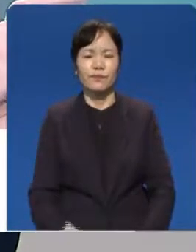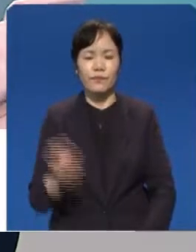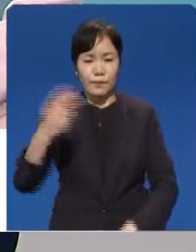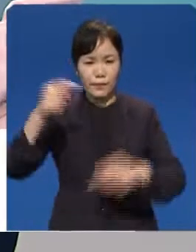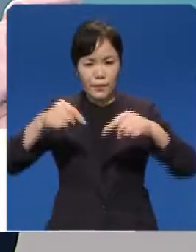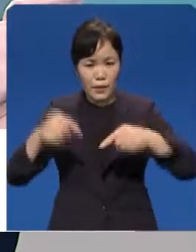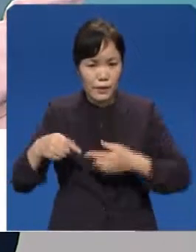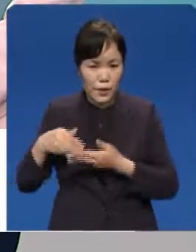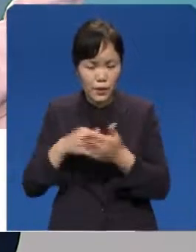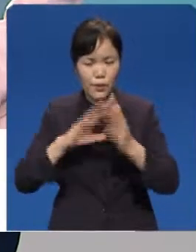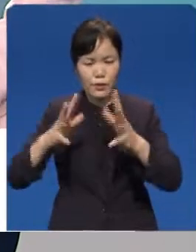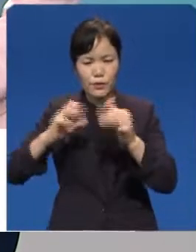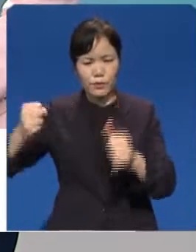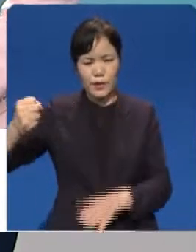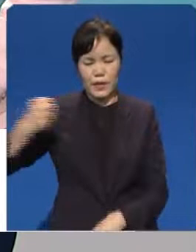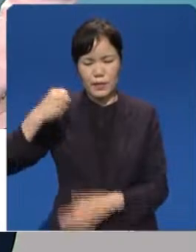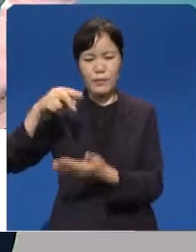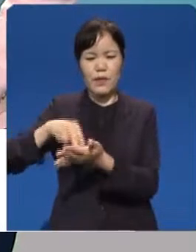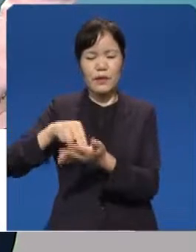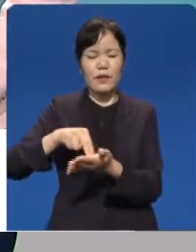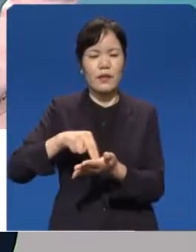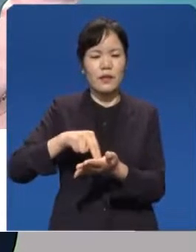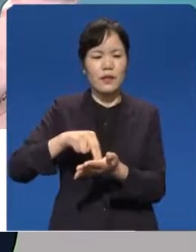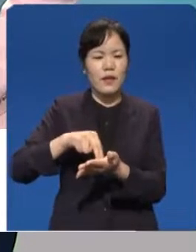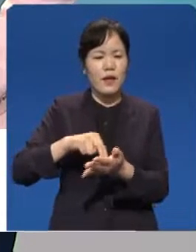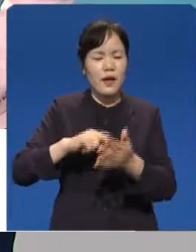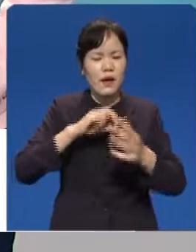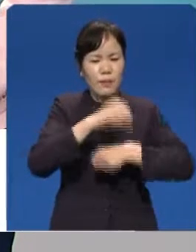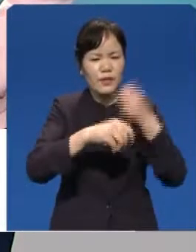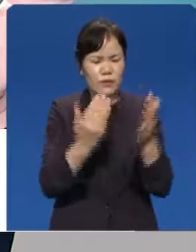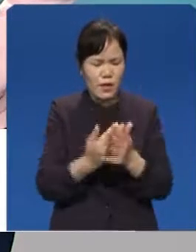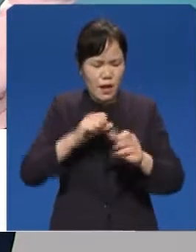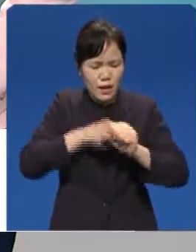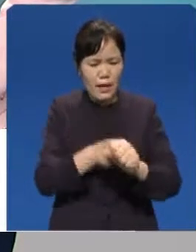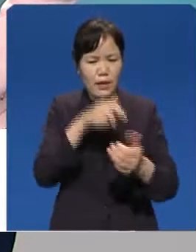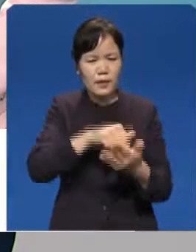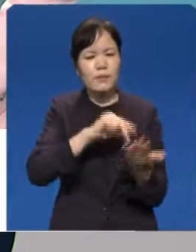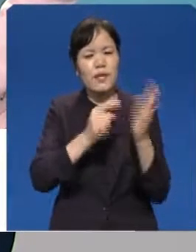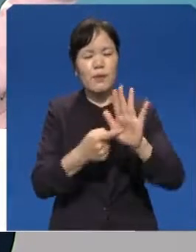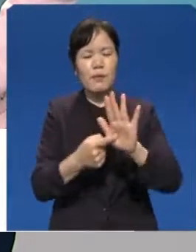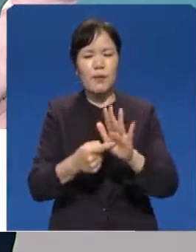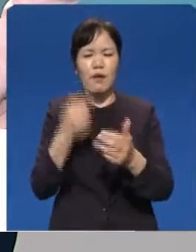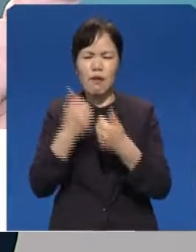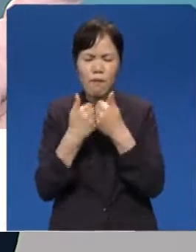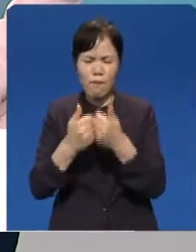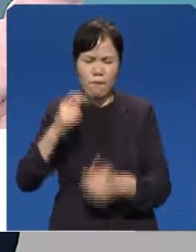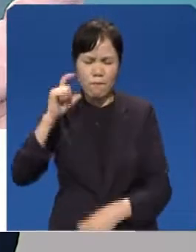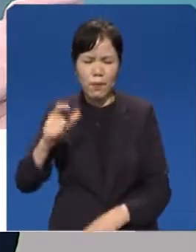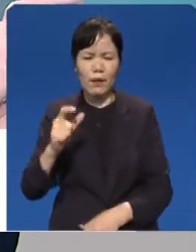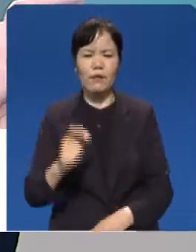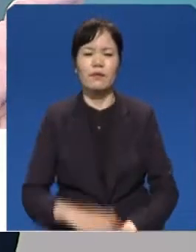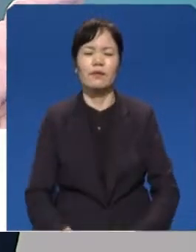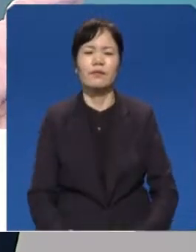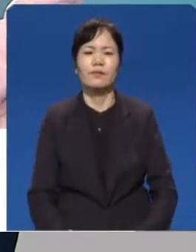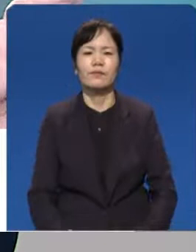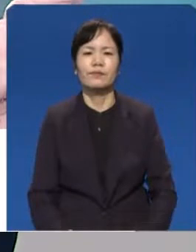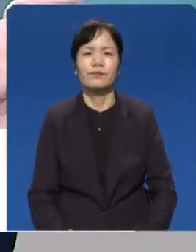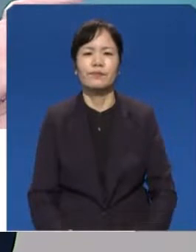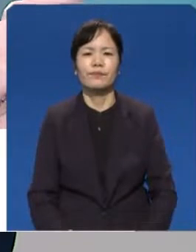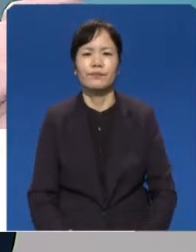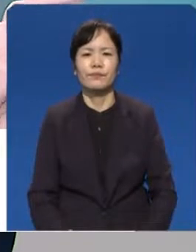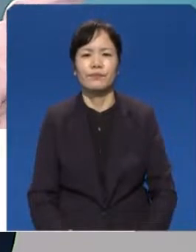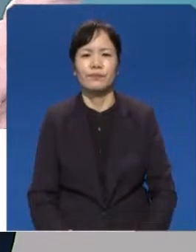재협상을 꺼낸 국민의힘에 대해 더불어민주당이 강행 방침을 밝히며 강대강 대치로 치닫고 있습니다. 정철호